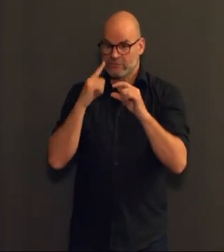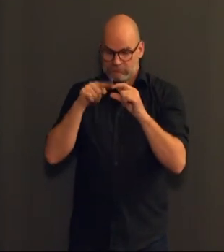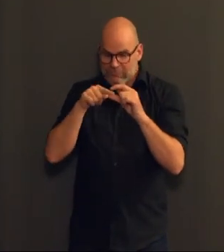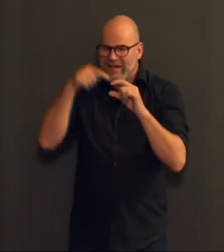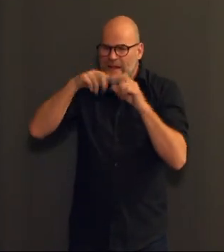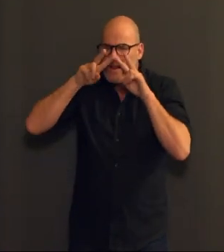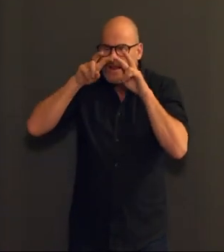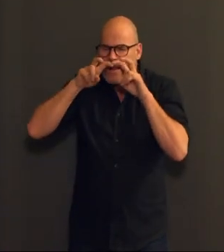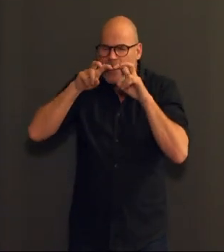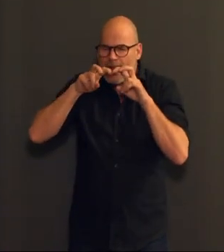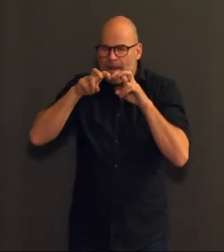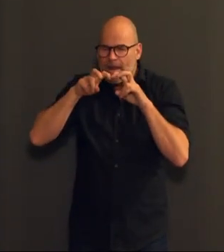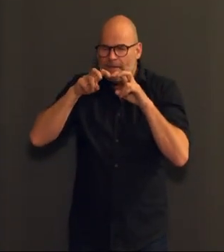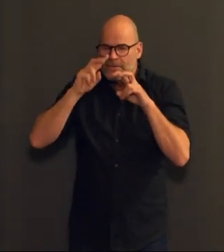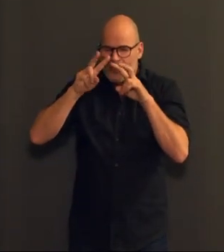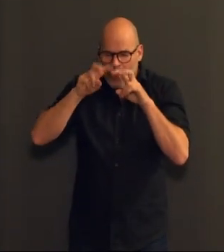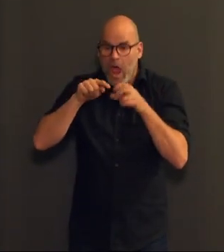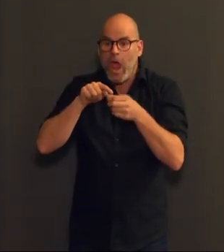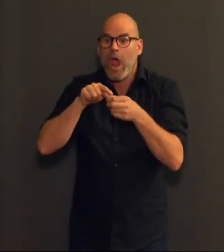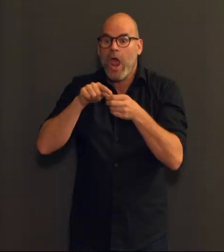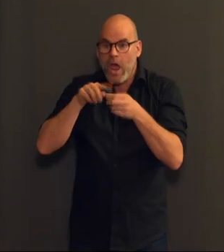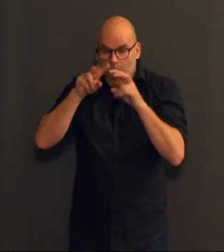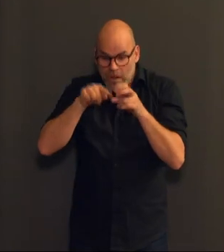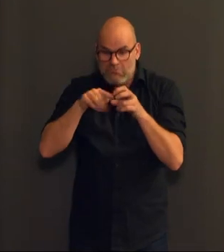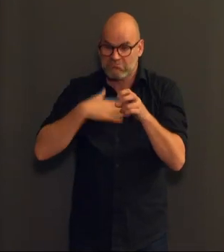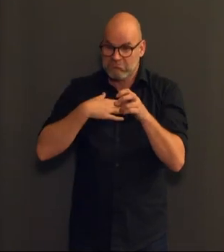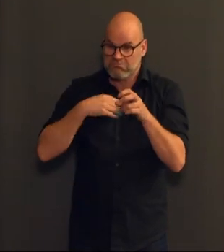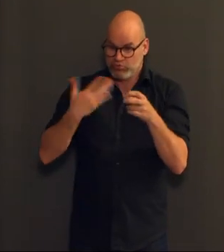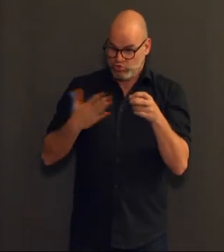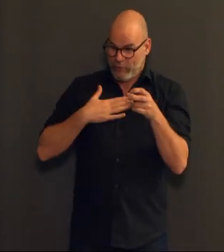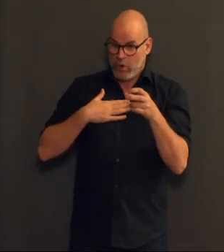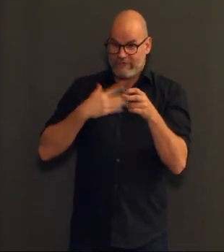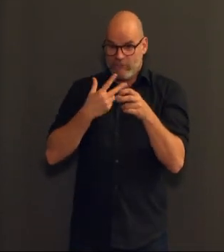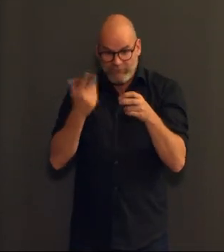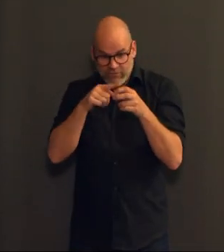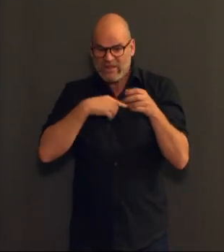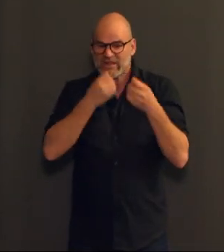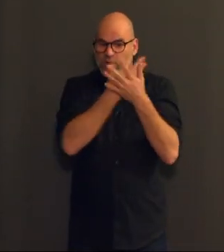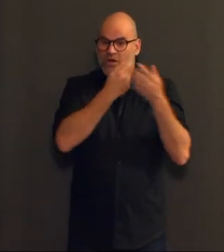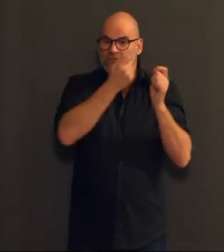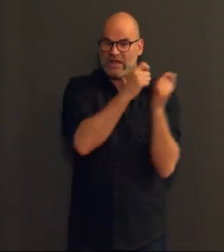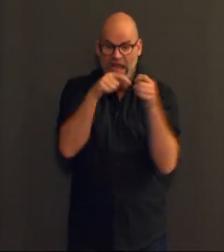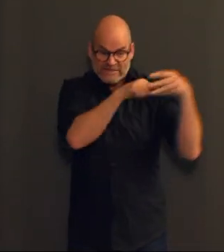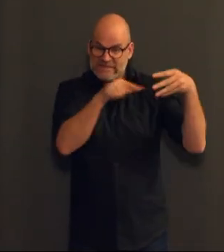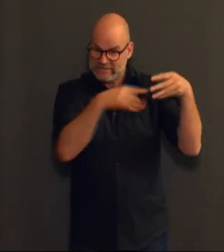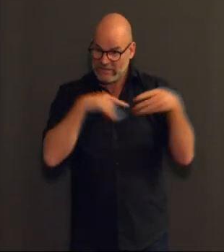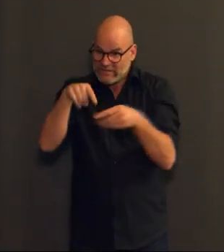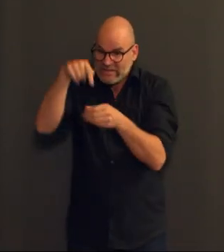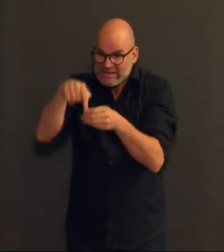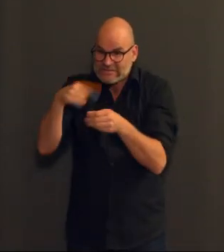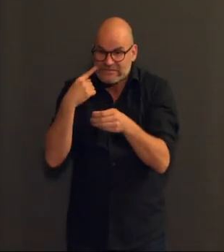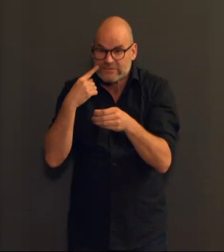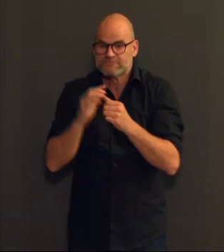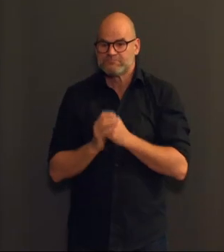nieuwe of zeldzame variant gaat. Wanneer de vaccinatiegraad hoger en hoger wordt, vermoeden we inderdaad dat die